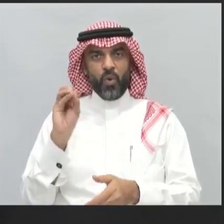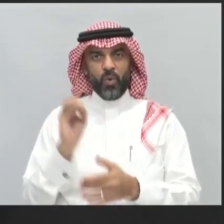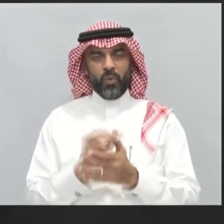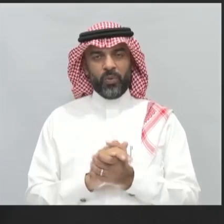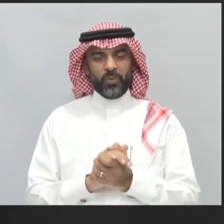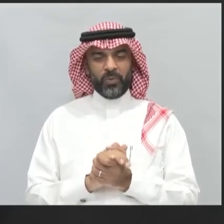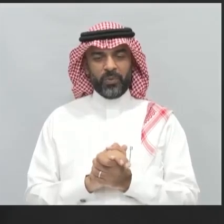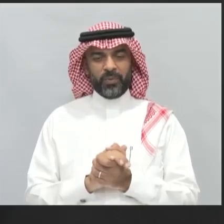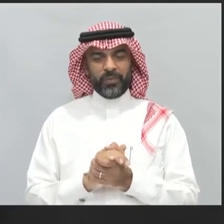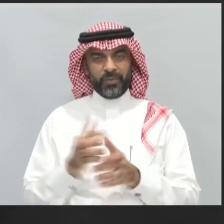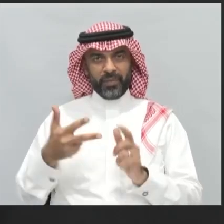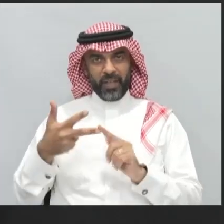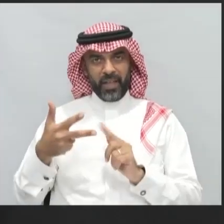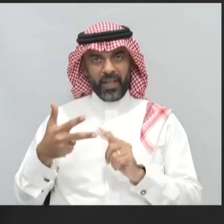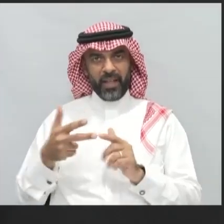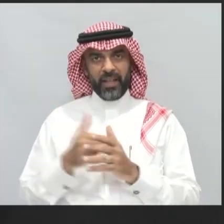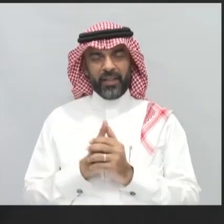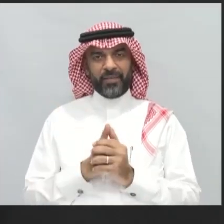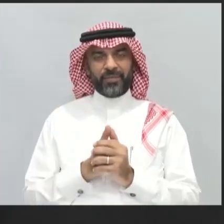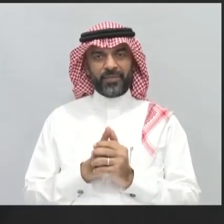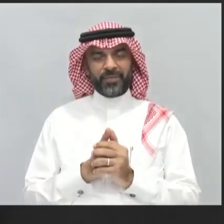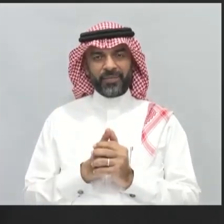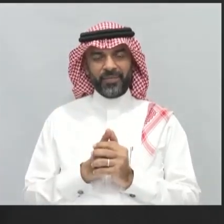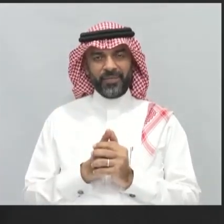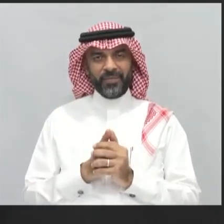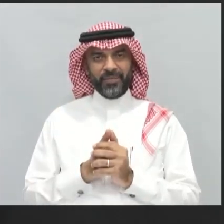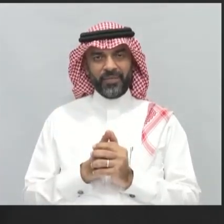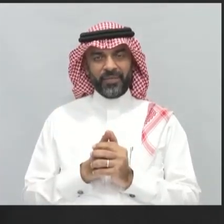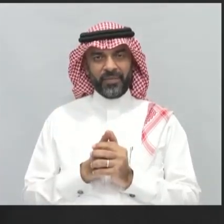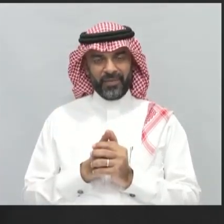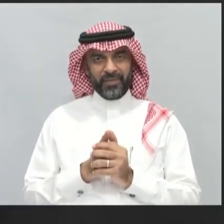شيخه الجمله الثالثه